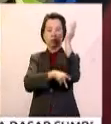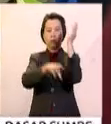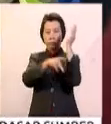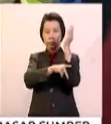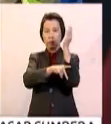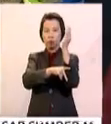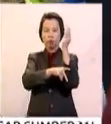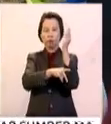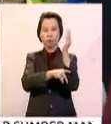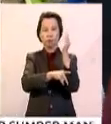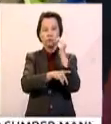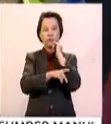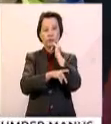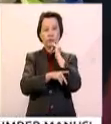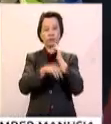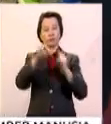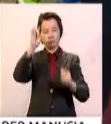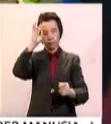insyaAllah